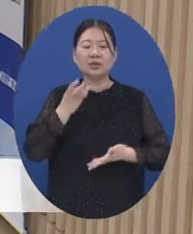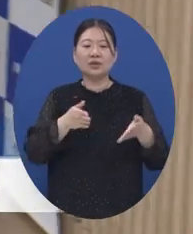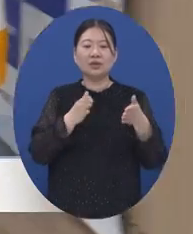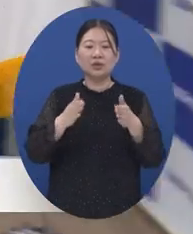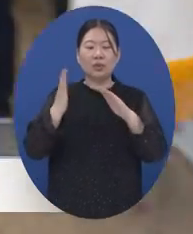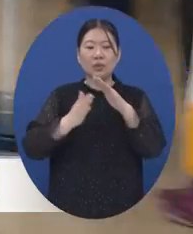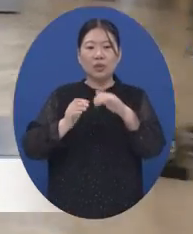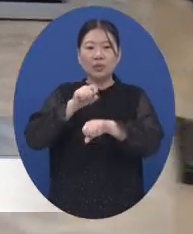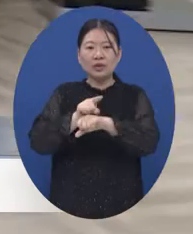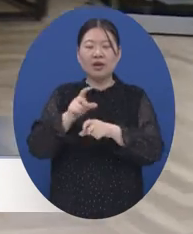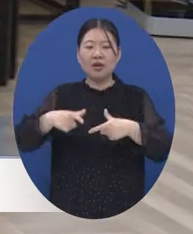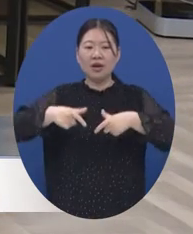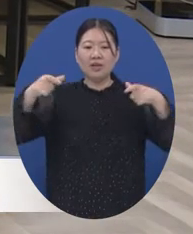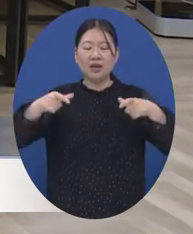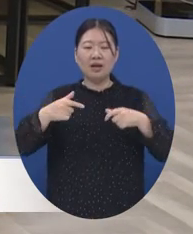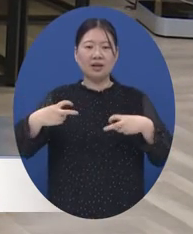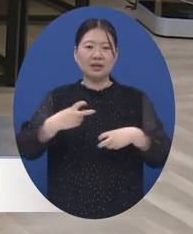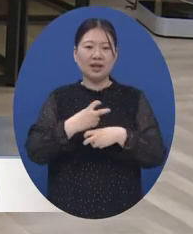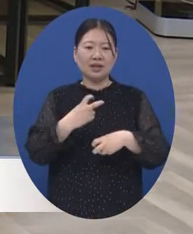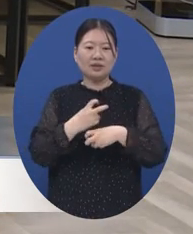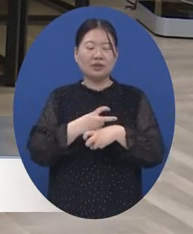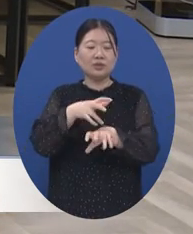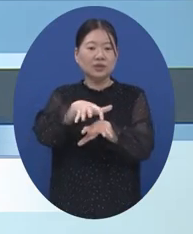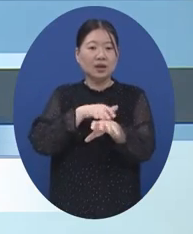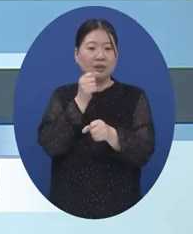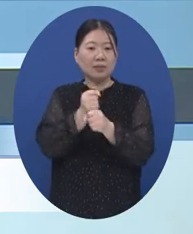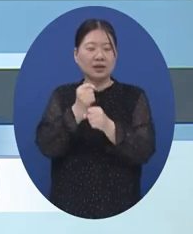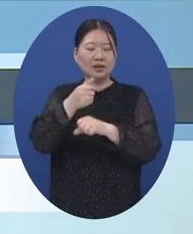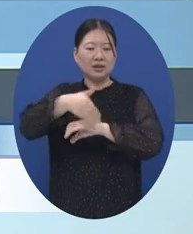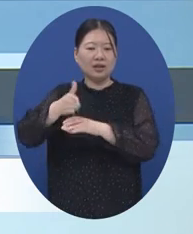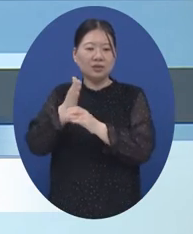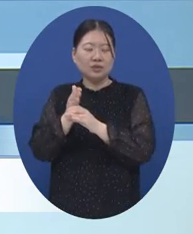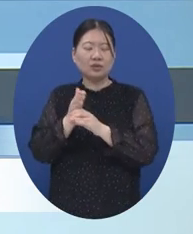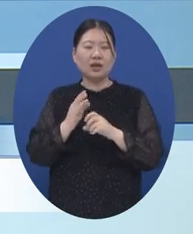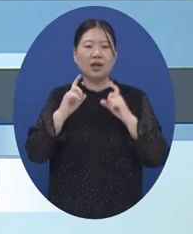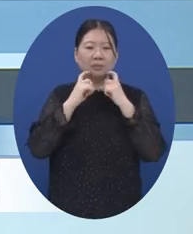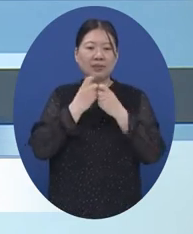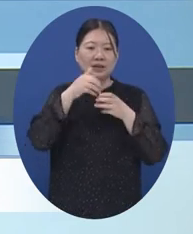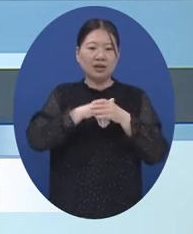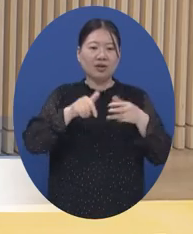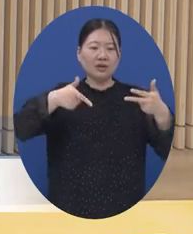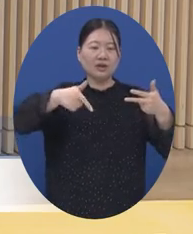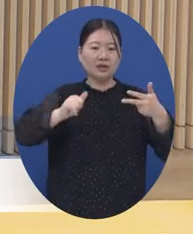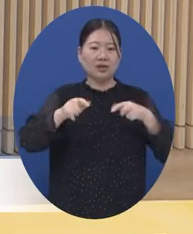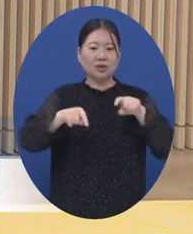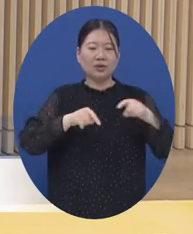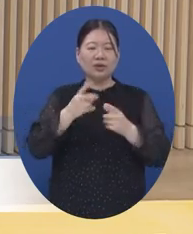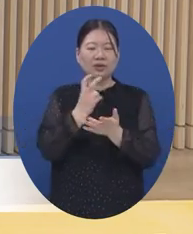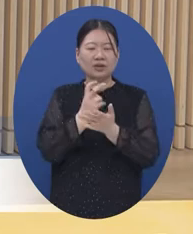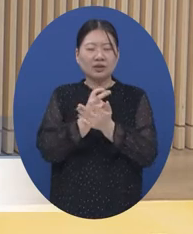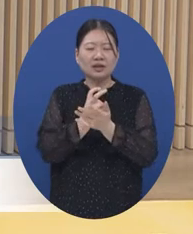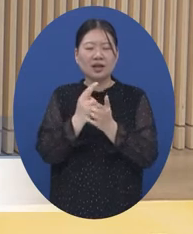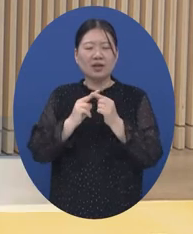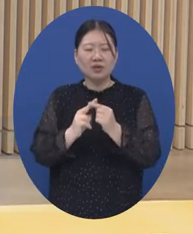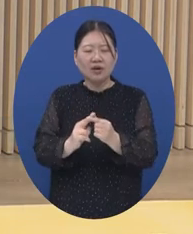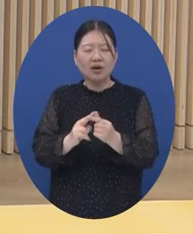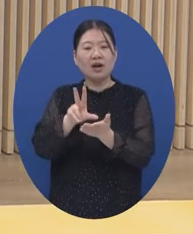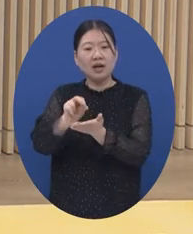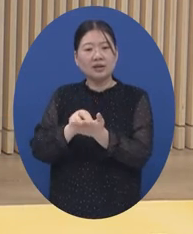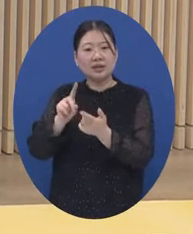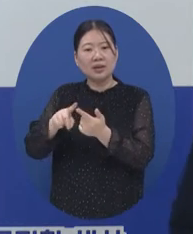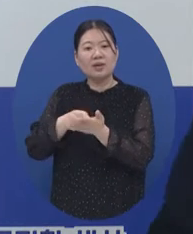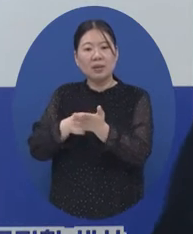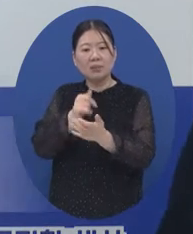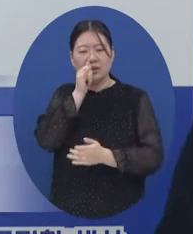경기도가 공공성을 확대한 대중교통 체계를 만듭니다. 이에 따라 민선 7기 교통정책 추진 성과와 과제를